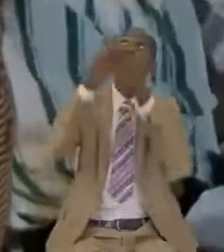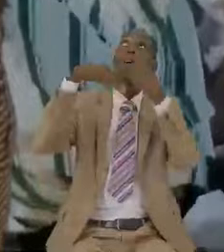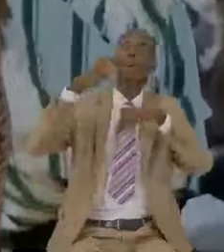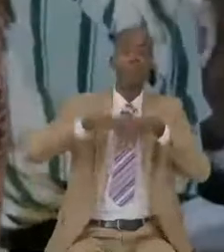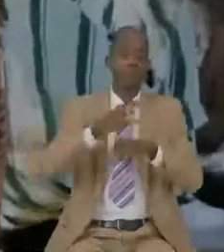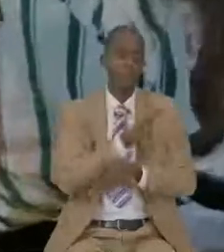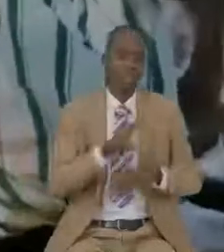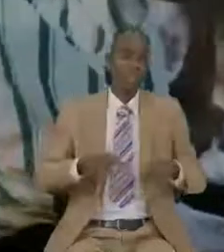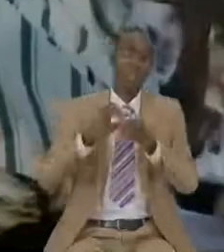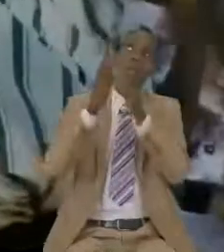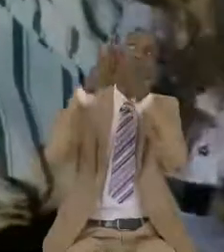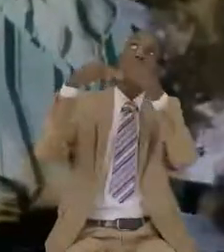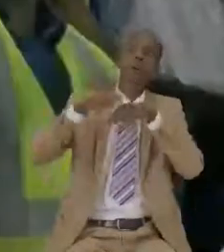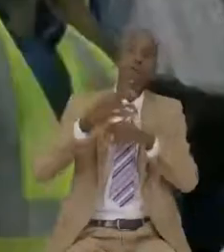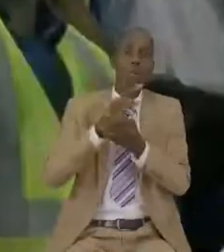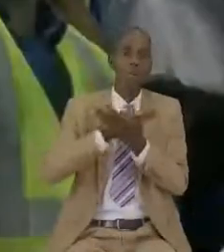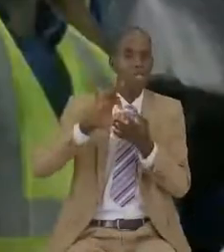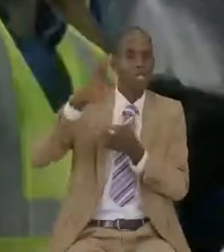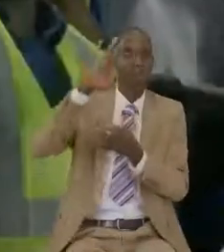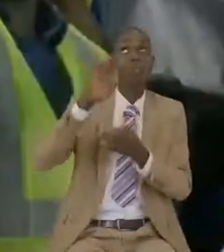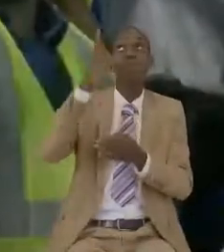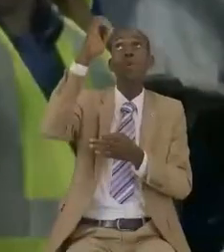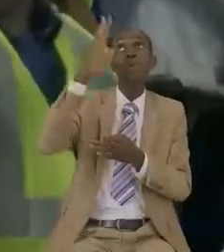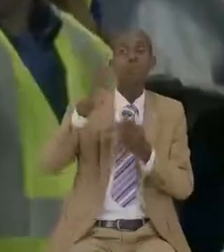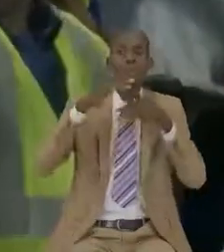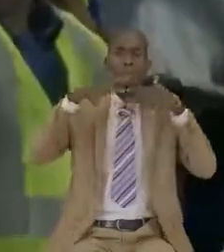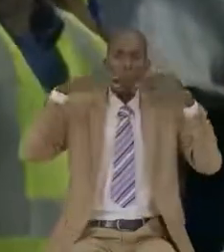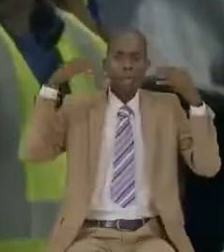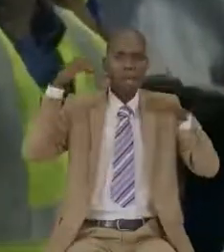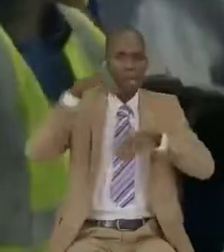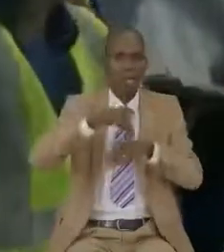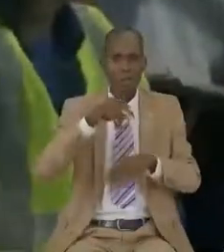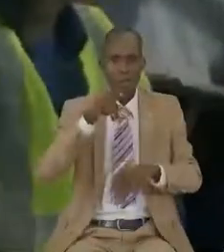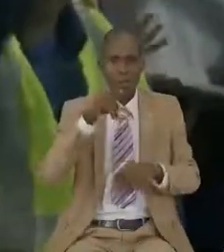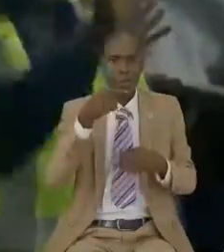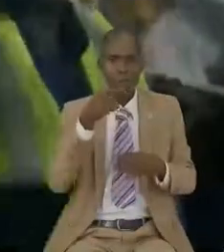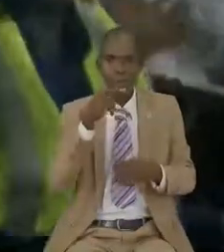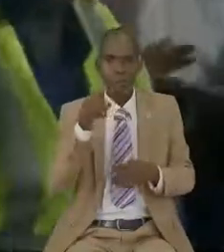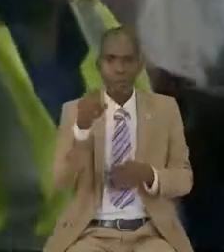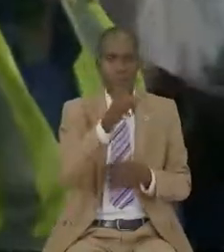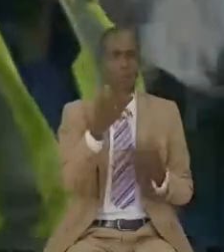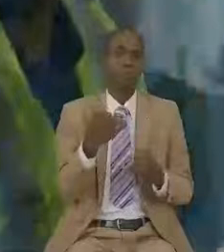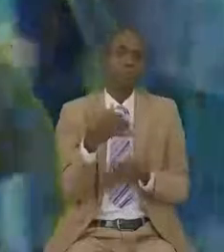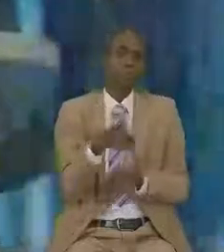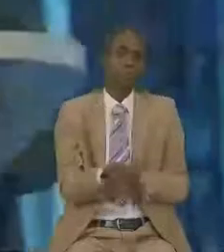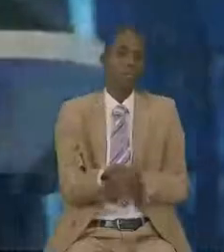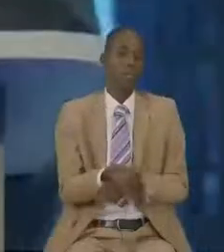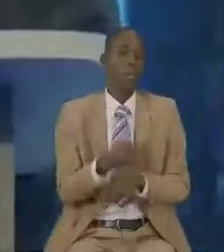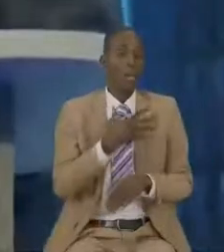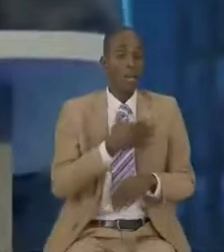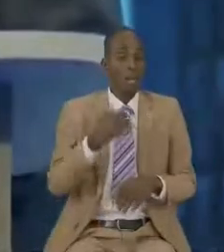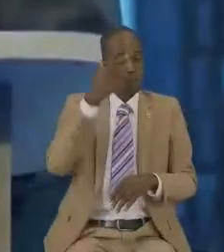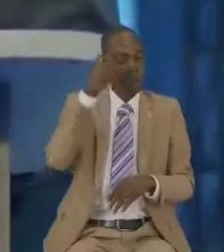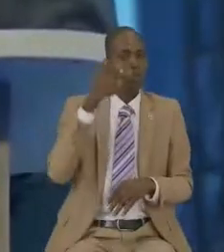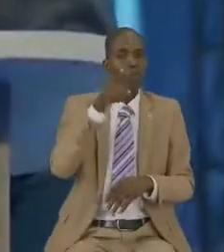le Saint-Esprit, Dieu sourit, te sourit ce soir et dit, parce que tu t'es détourné